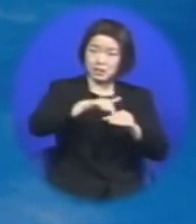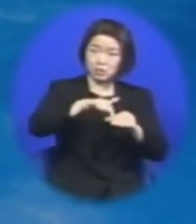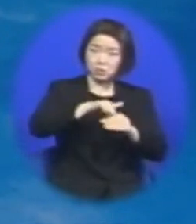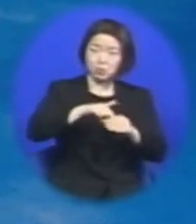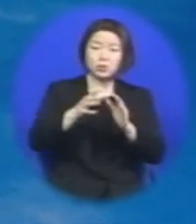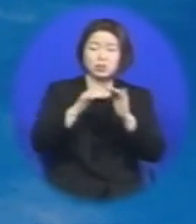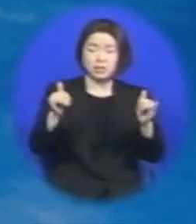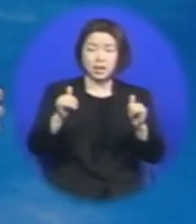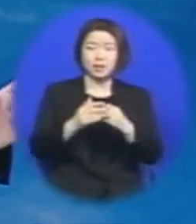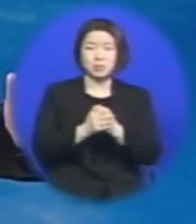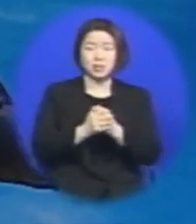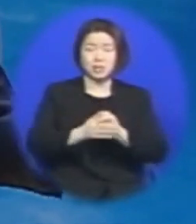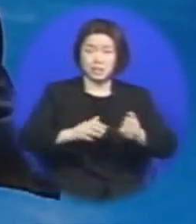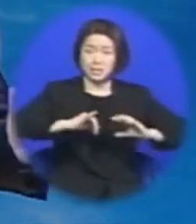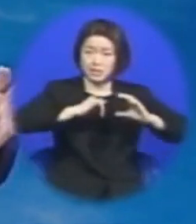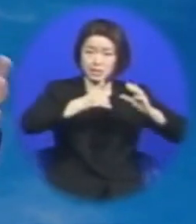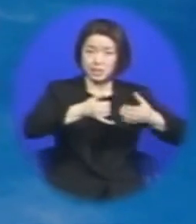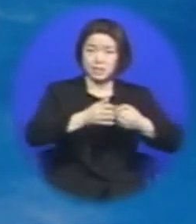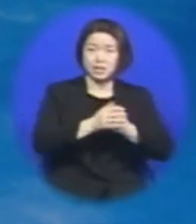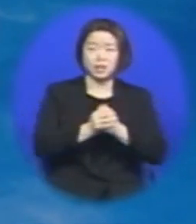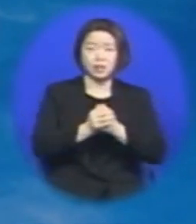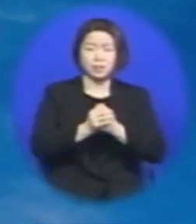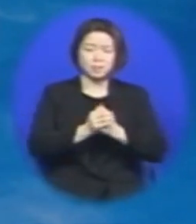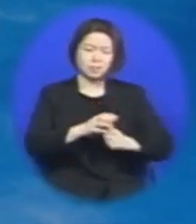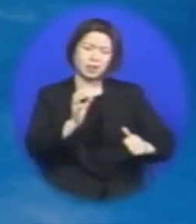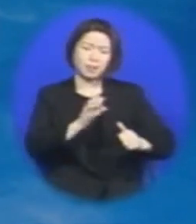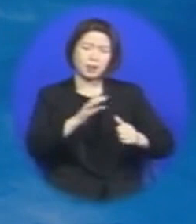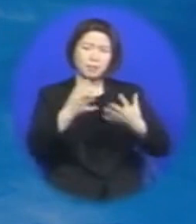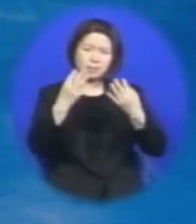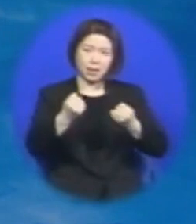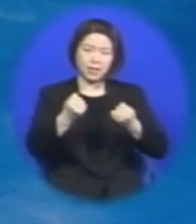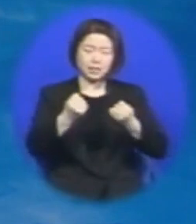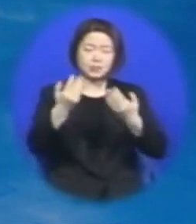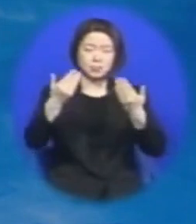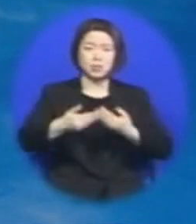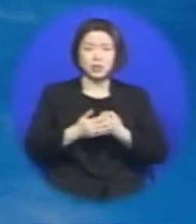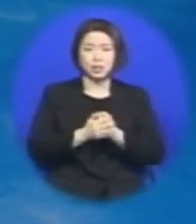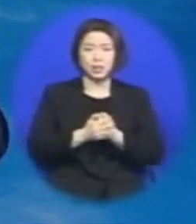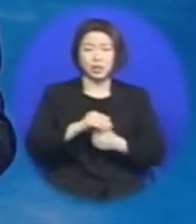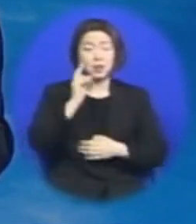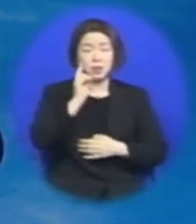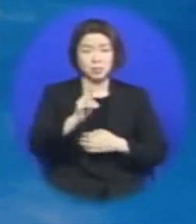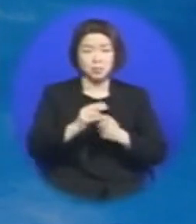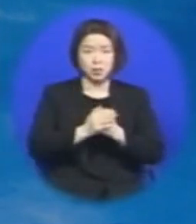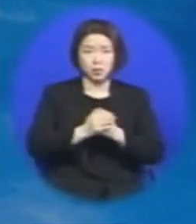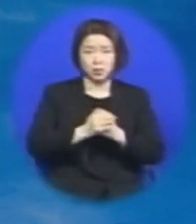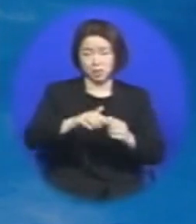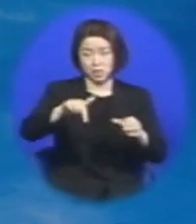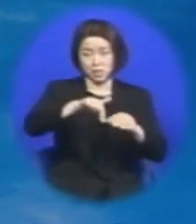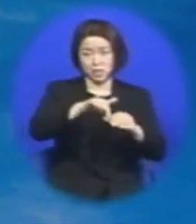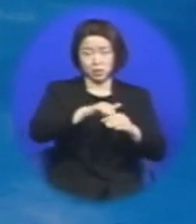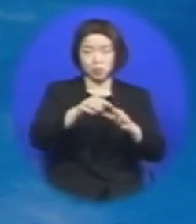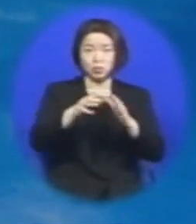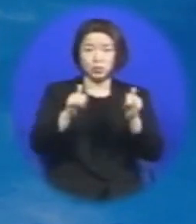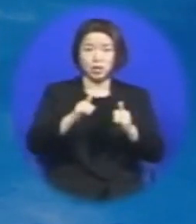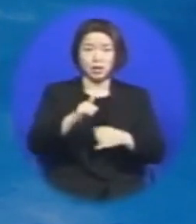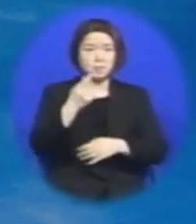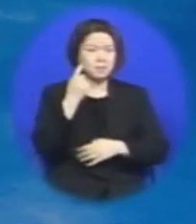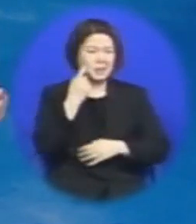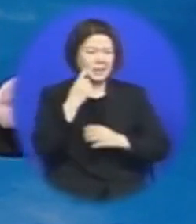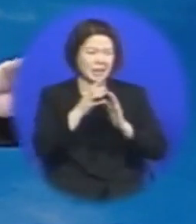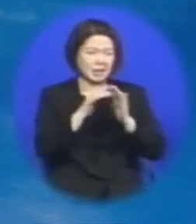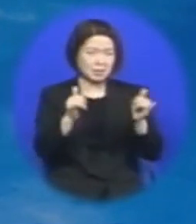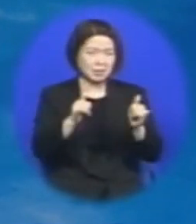기독교인들이 세상에 비난을 많이 받습니다 아주 기독교인들은 거짓말장이요